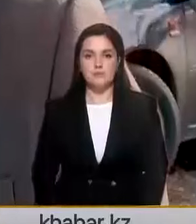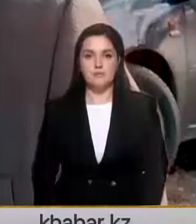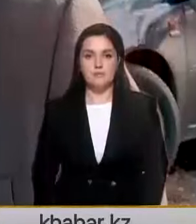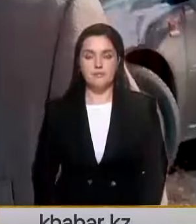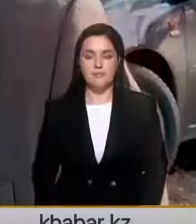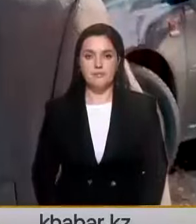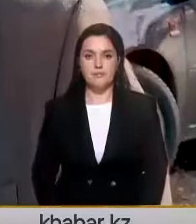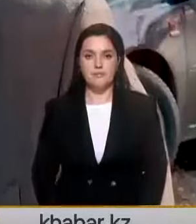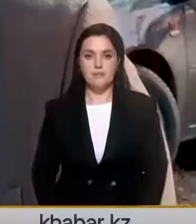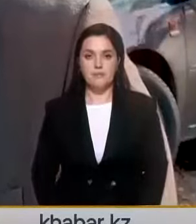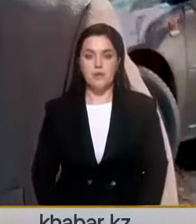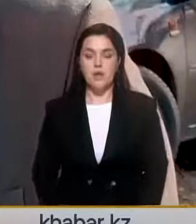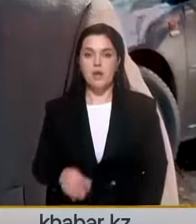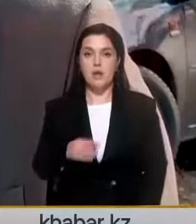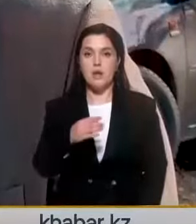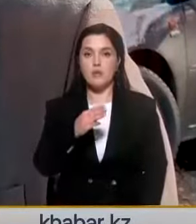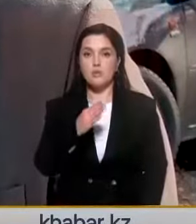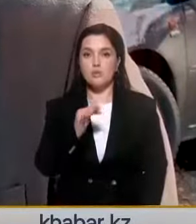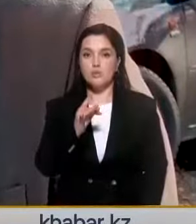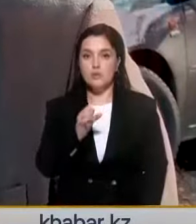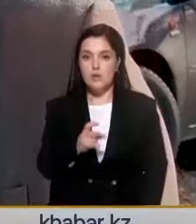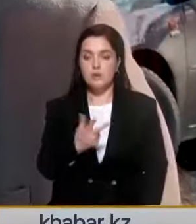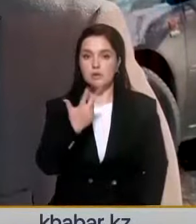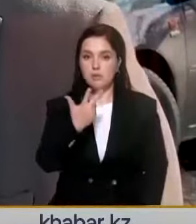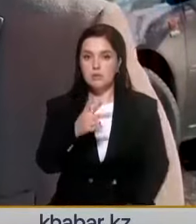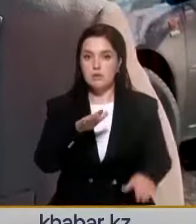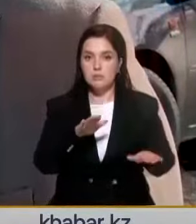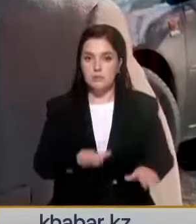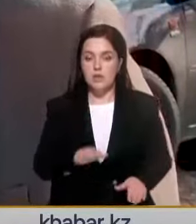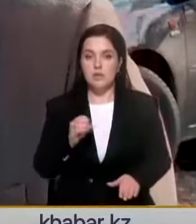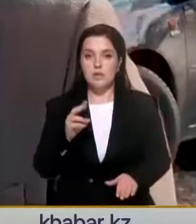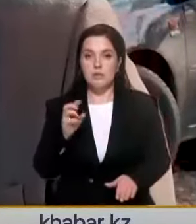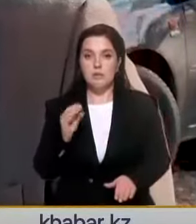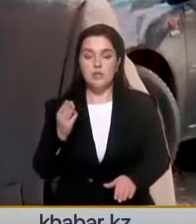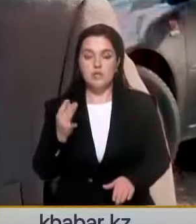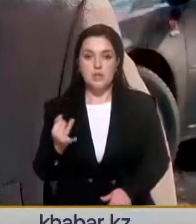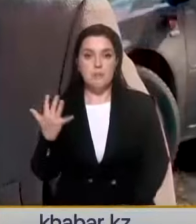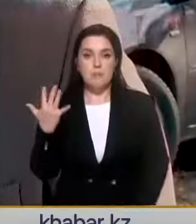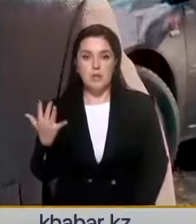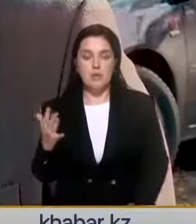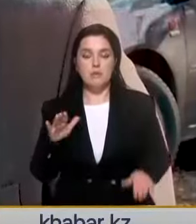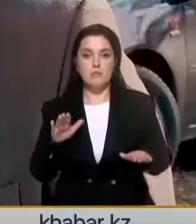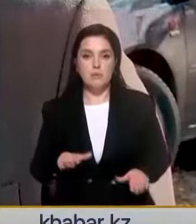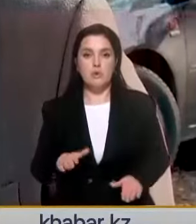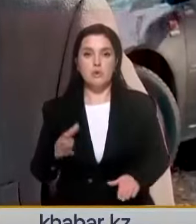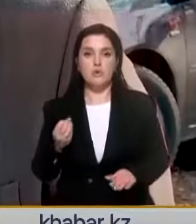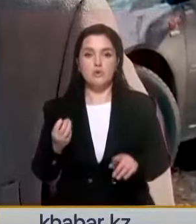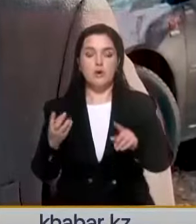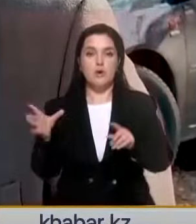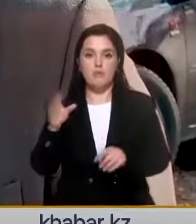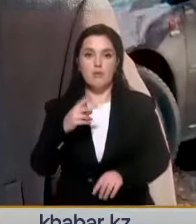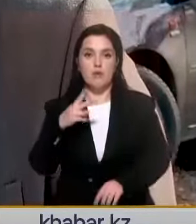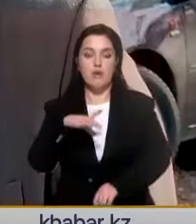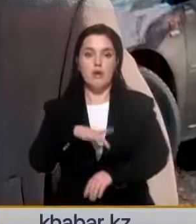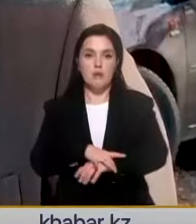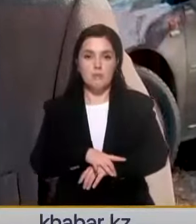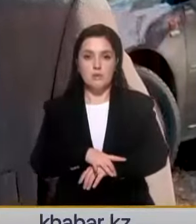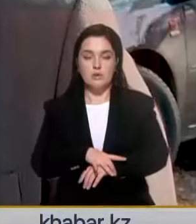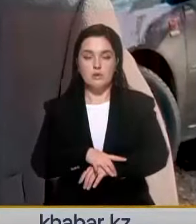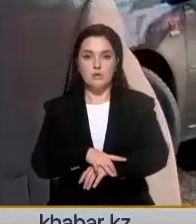рану три участка по янском району пять участок и по альфаро виско две эти участки обнаружили